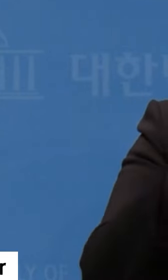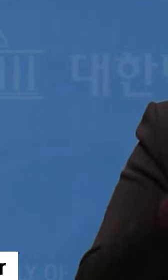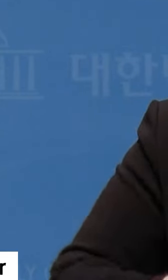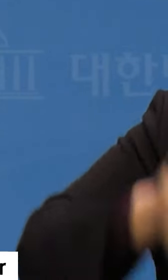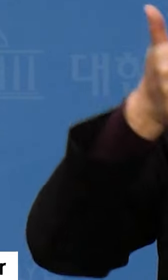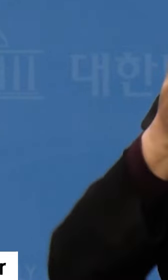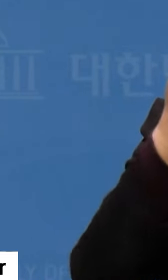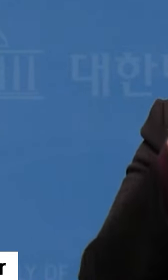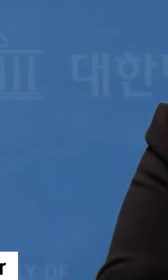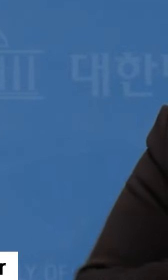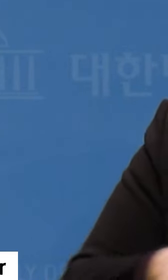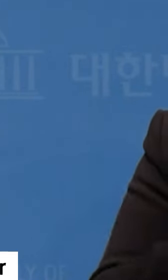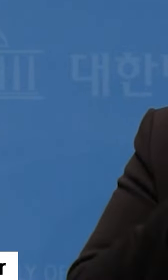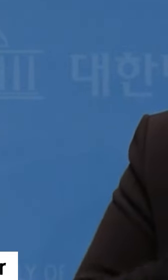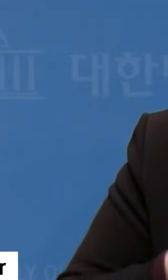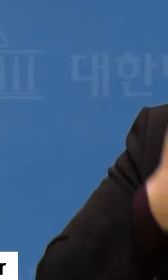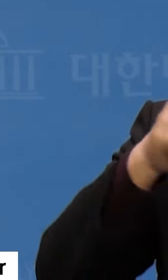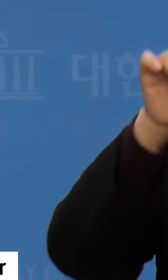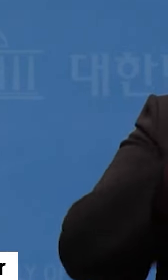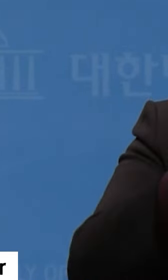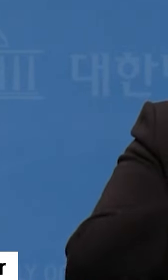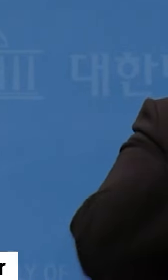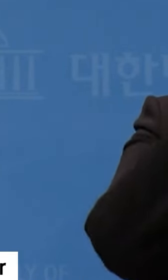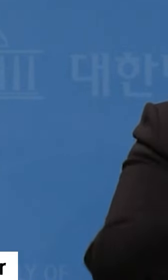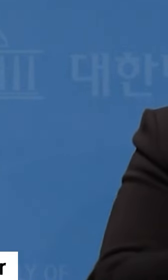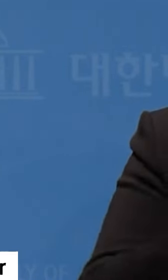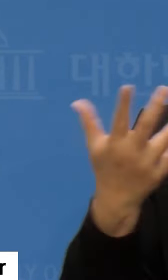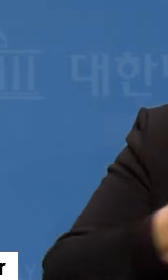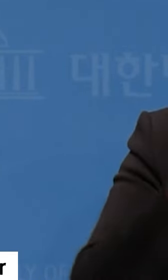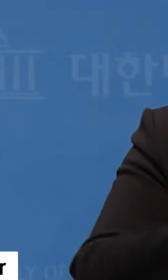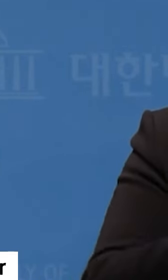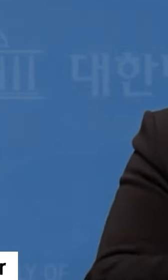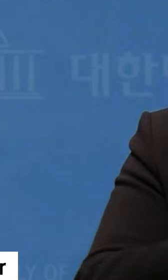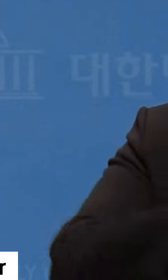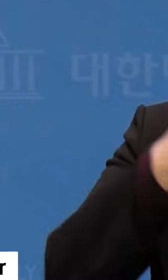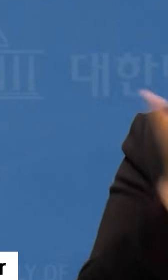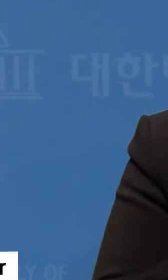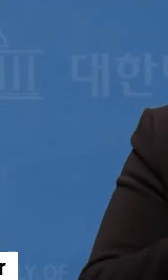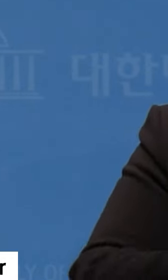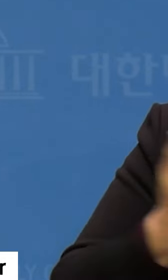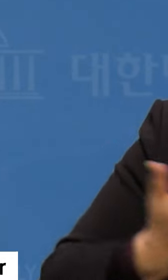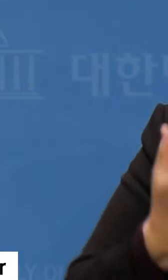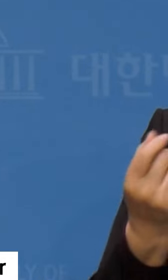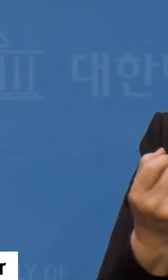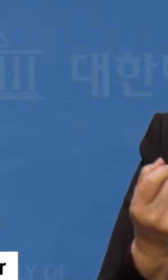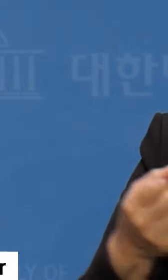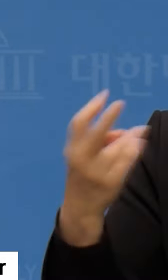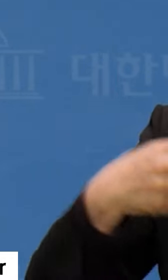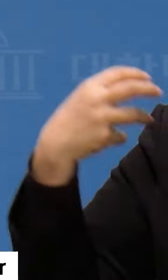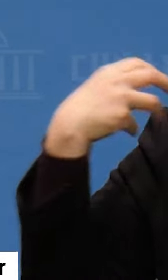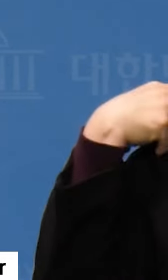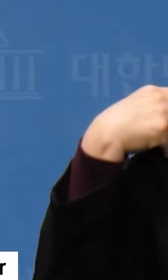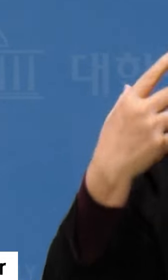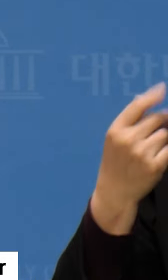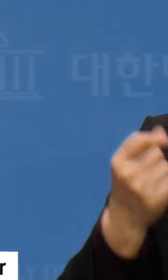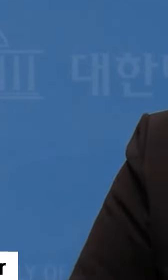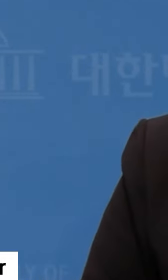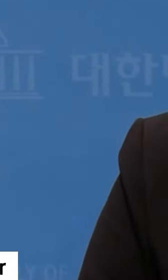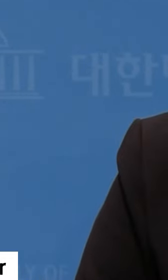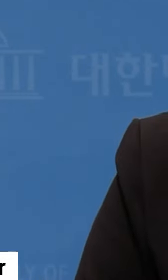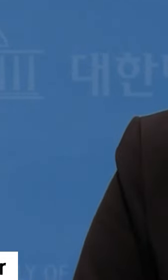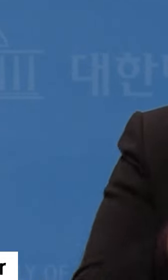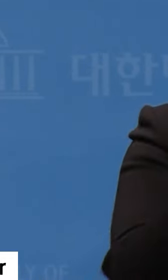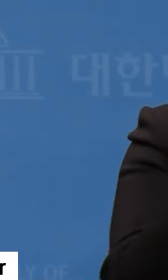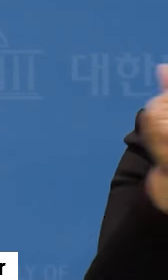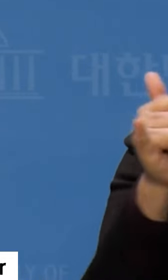위해 헌신하는 것은 국회의원의 최우선 과제이자 마땅한 책임입니다.